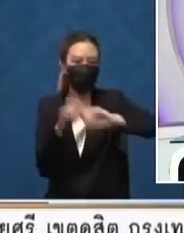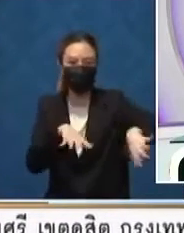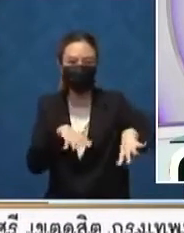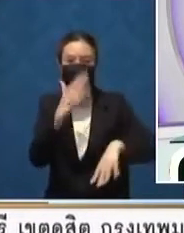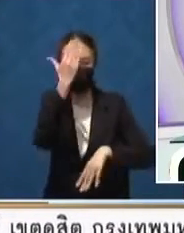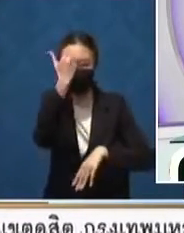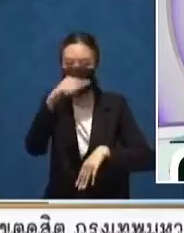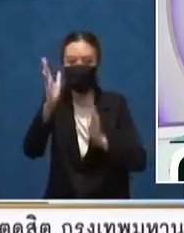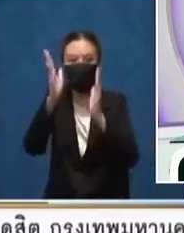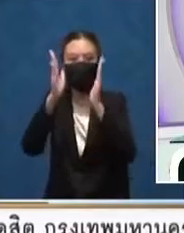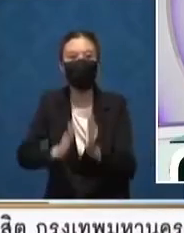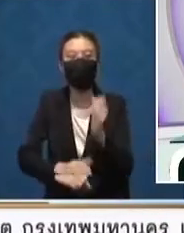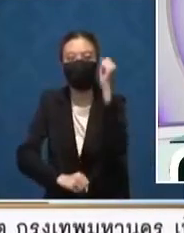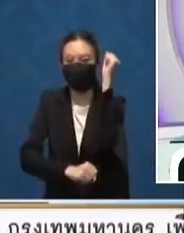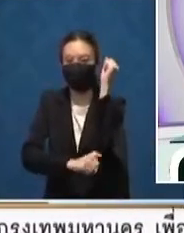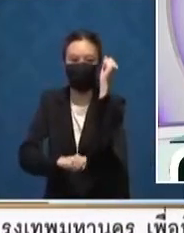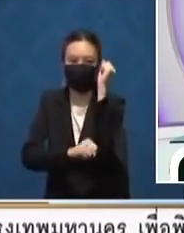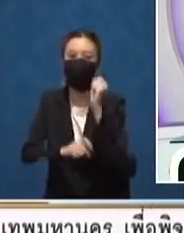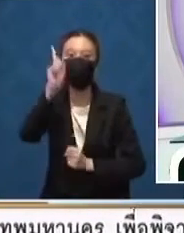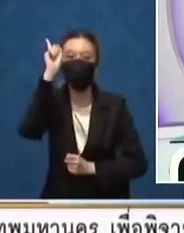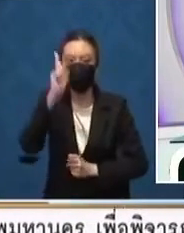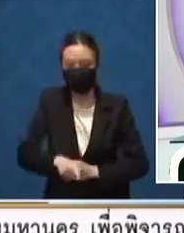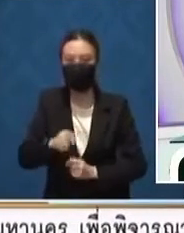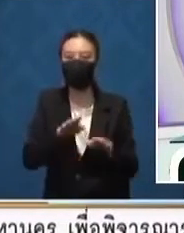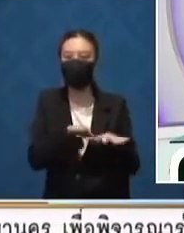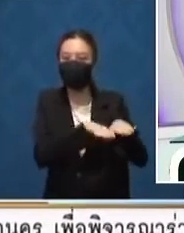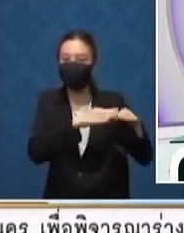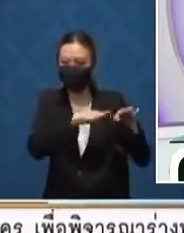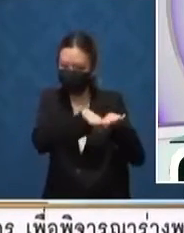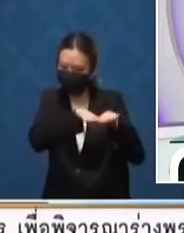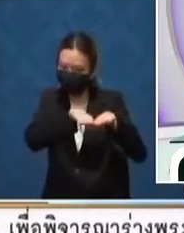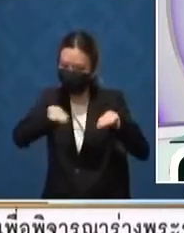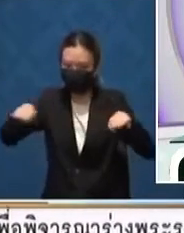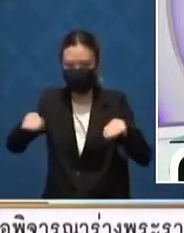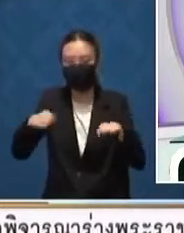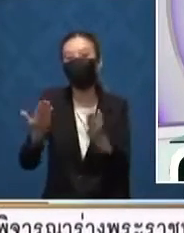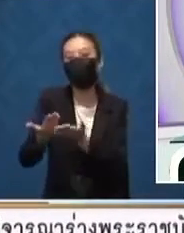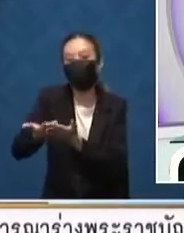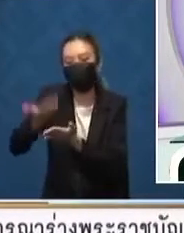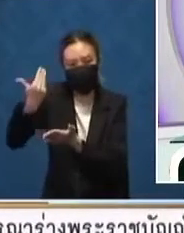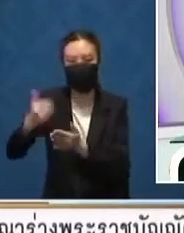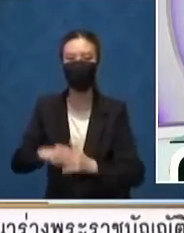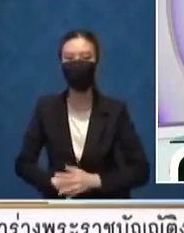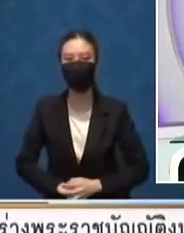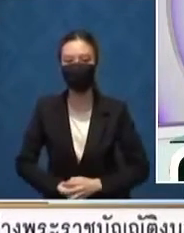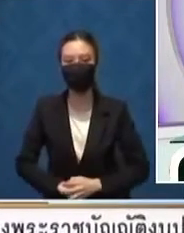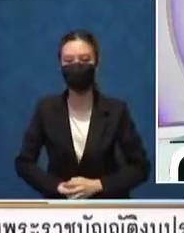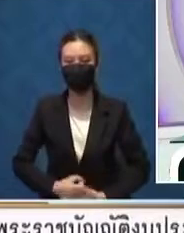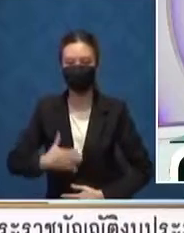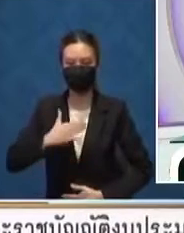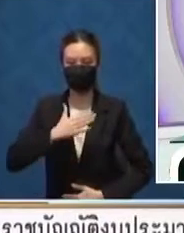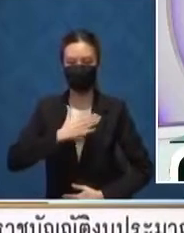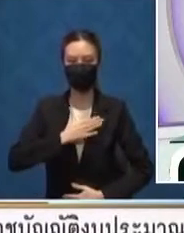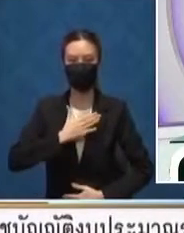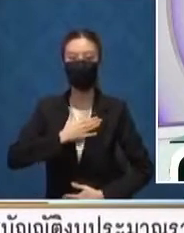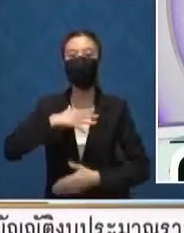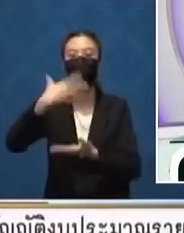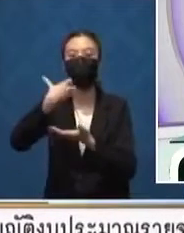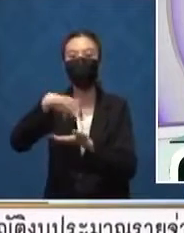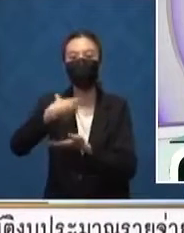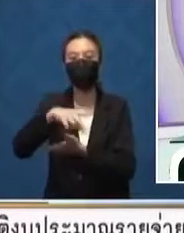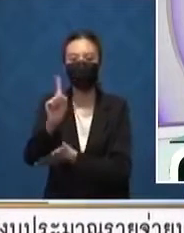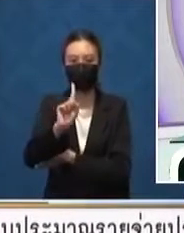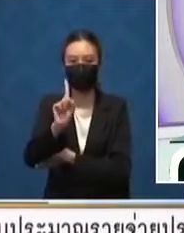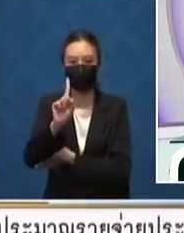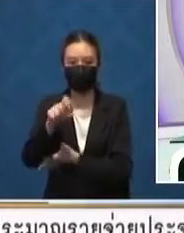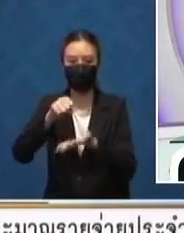การที่จะรวยเสมอภาคกันเอาให้รวยเท่ากับคุณทักษิณเอาให้รวยเท่ากับตระกูลชินวัตรอย่างเงี้ยได้ไห ม ทำให้คนไทยรวยเท่ากับตระ